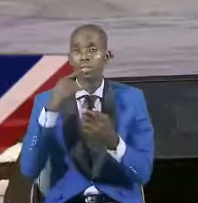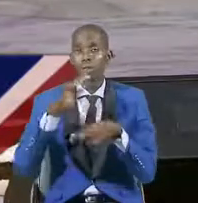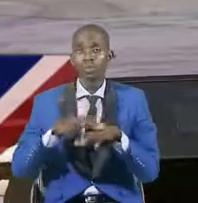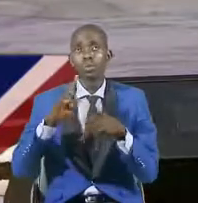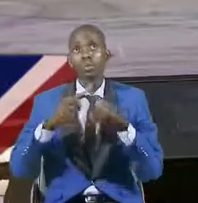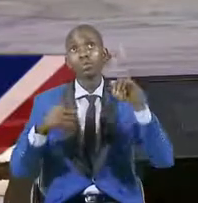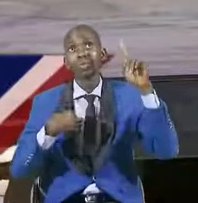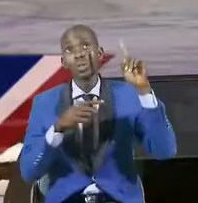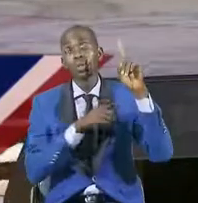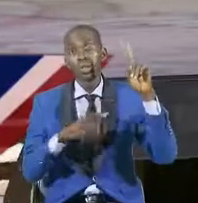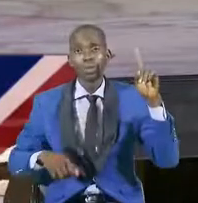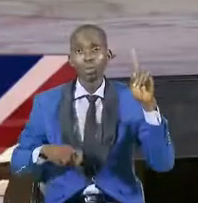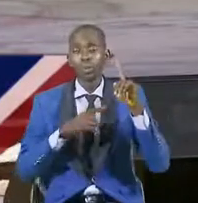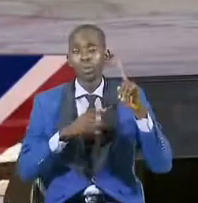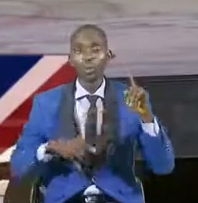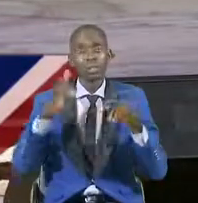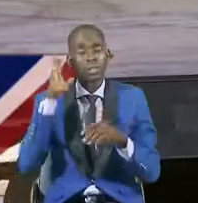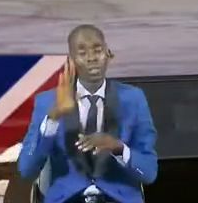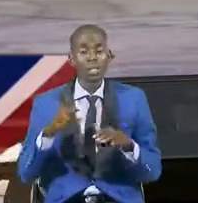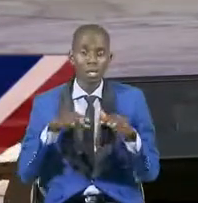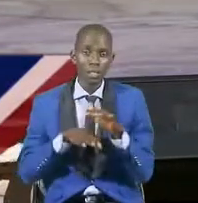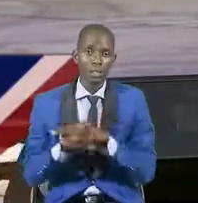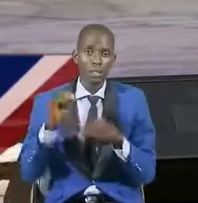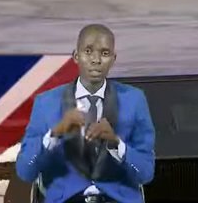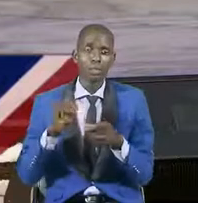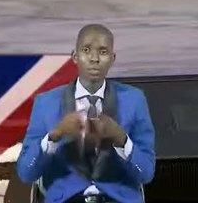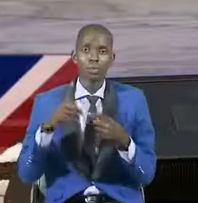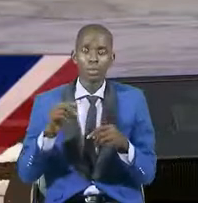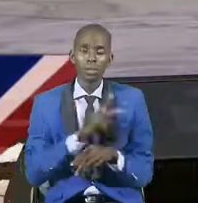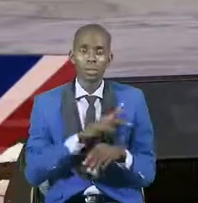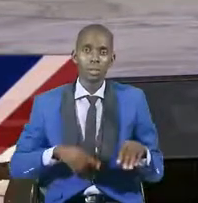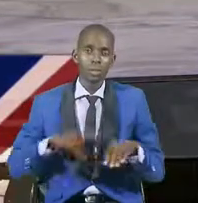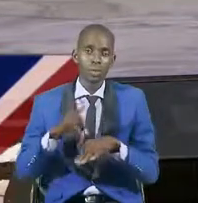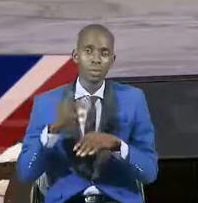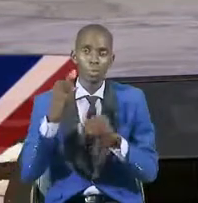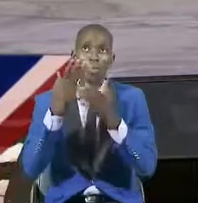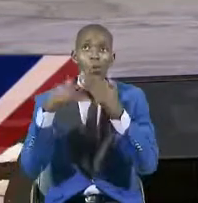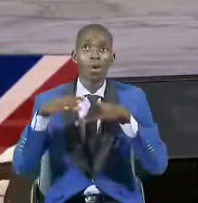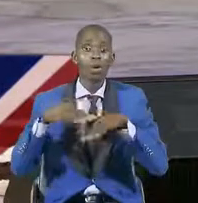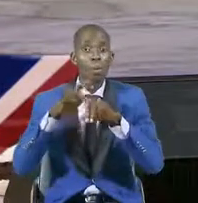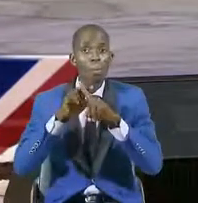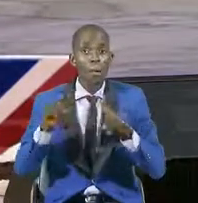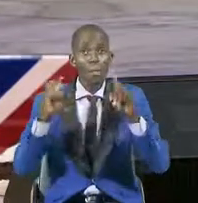21, Matthieu 7, 21.